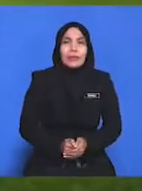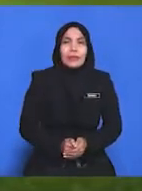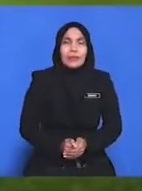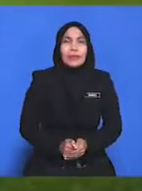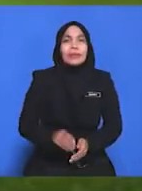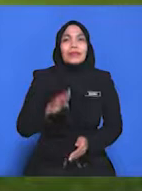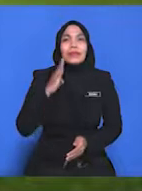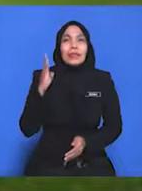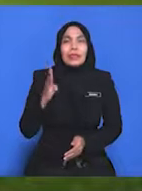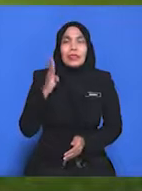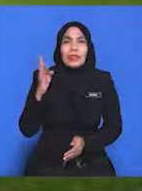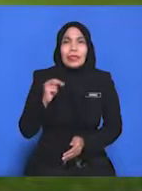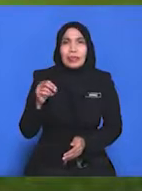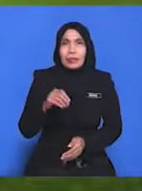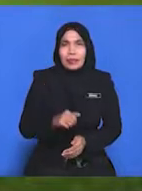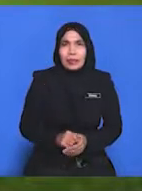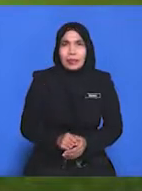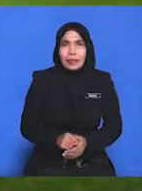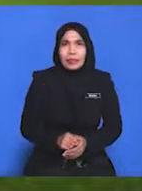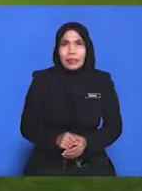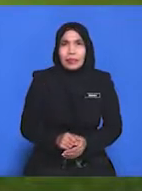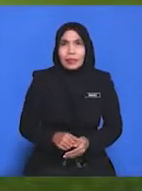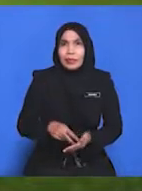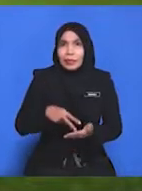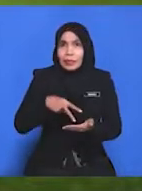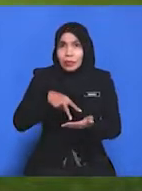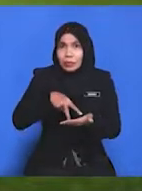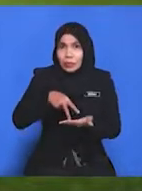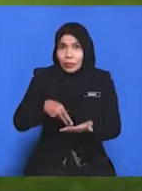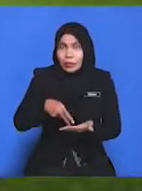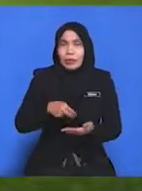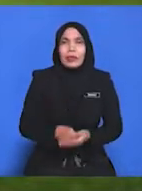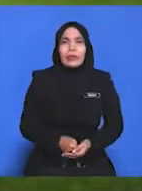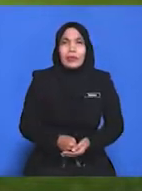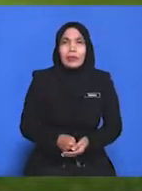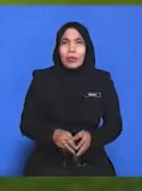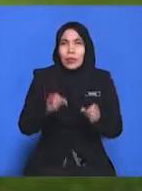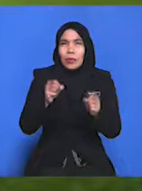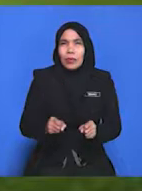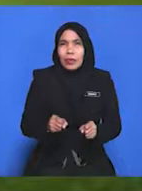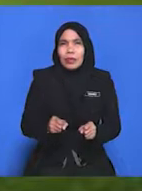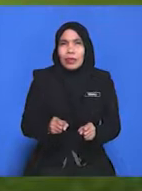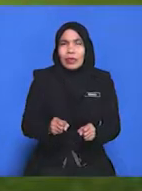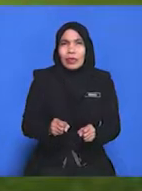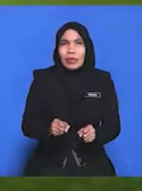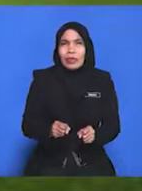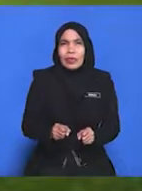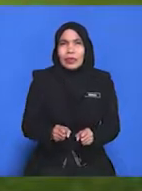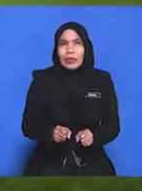Kebiasaannya, pertandingan seperti bola sepak mampu menarik perhatian beribu-ribu penonton seluruh